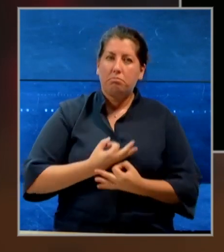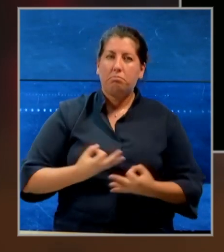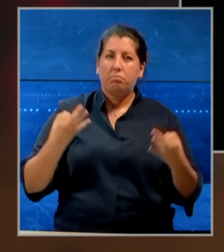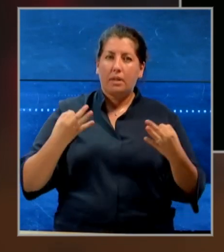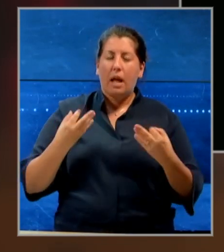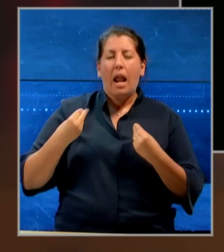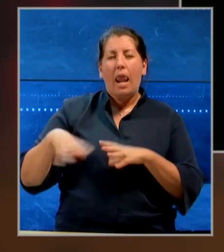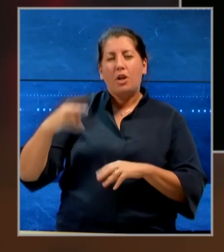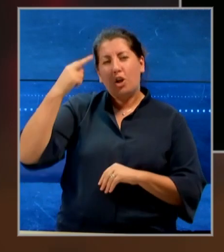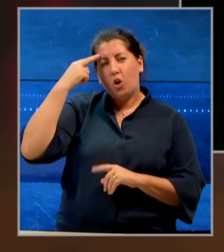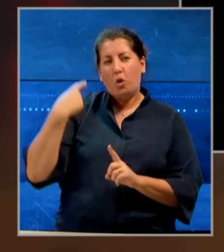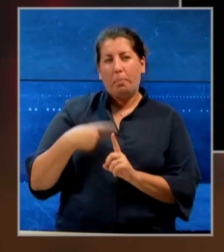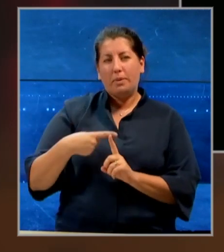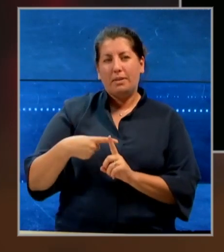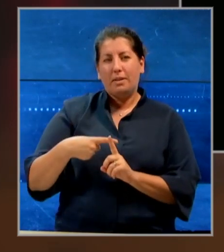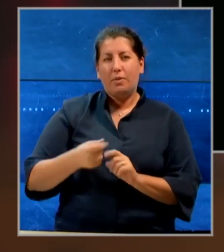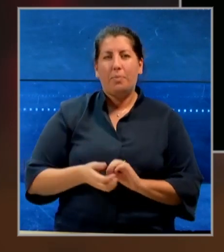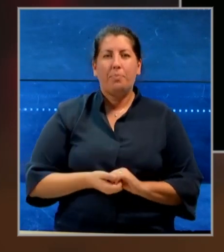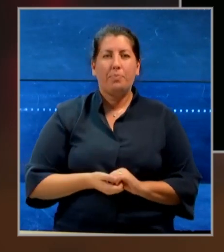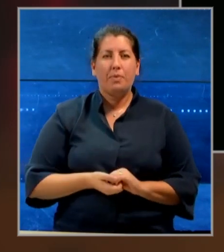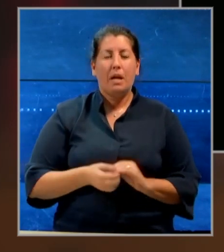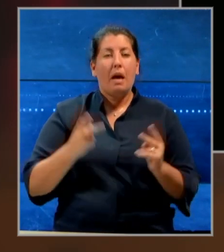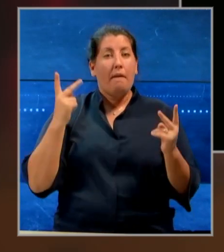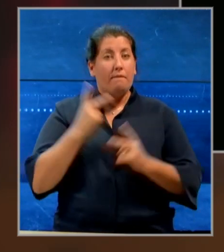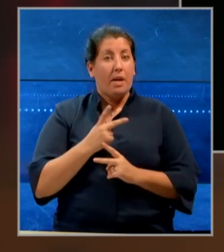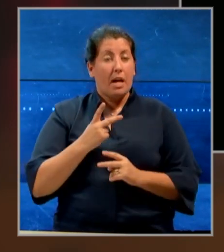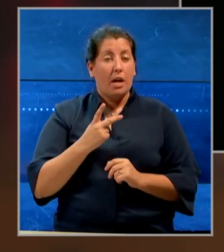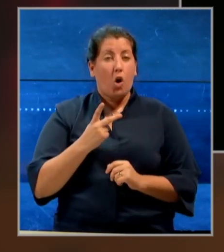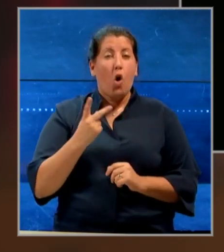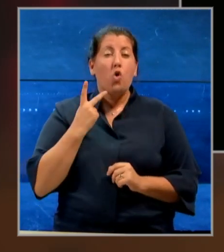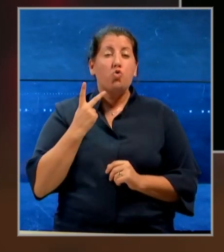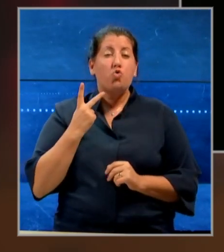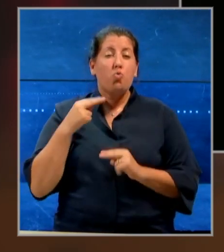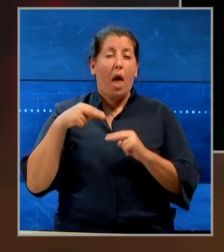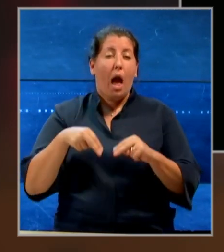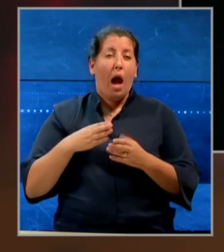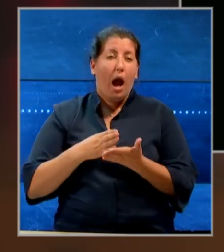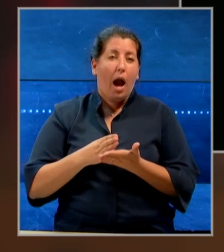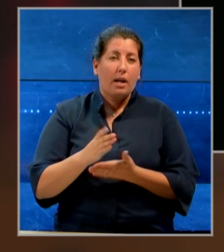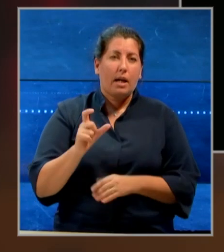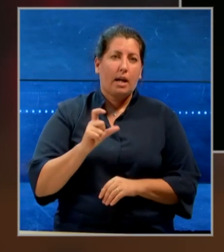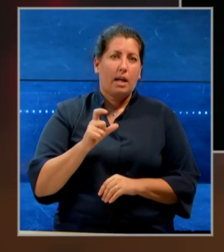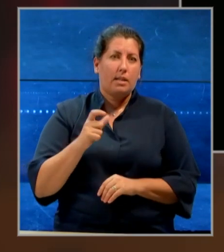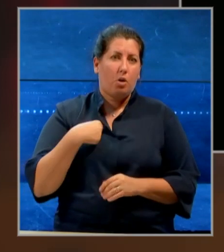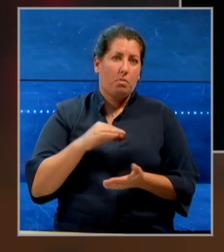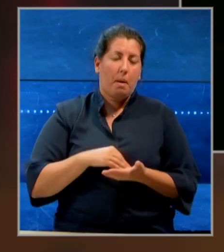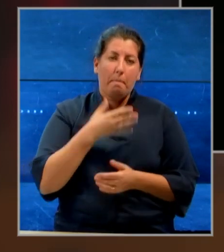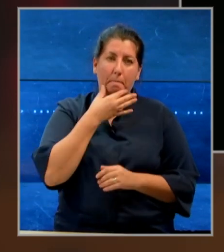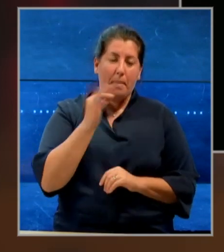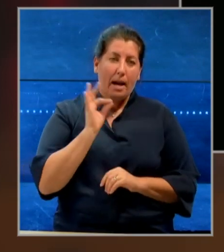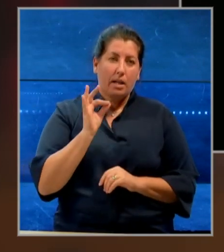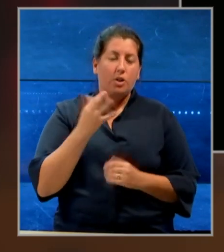parti. Ah no, è vero, ho fatto due anni bellissimi, però ne parlavo oggi con Valerio, per noi è una